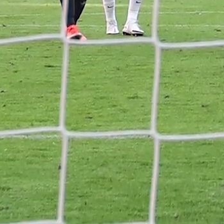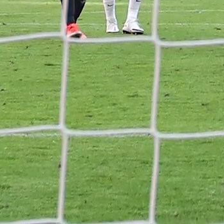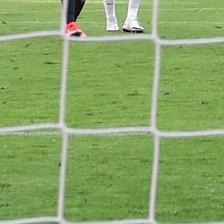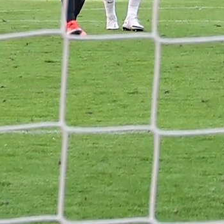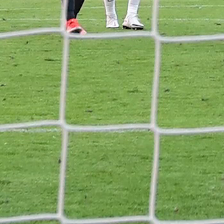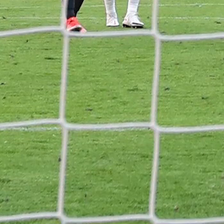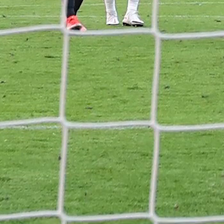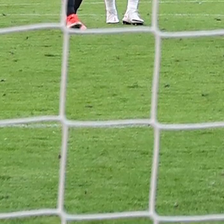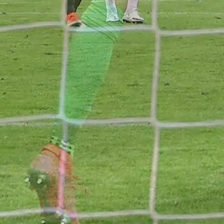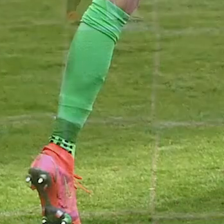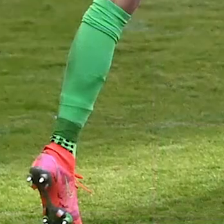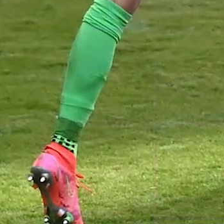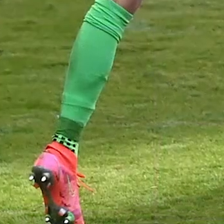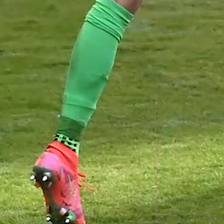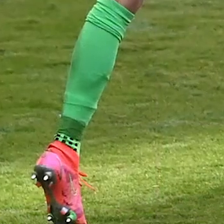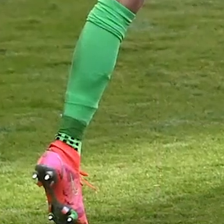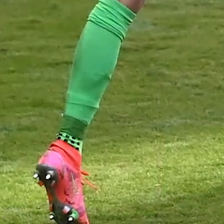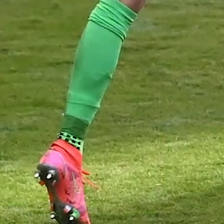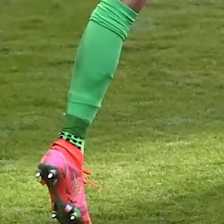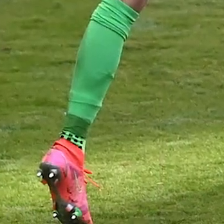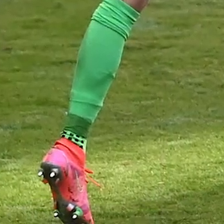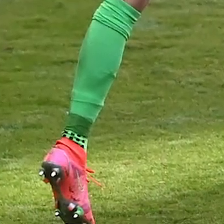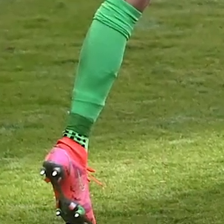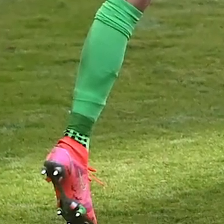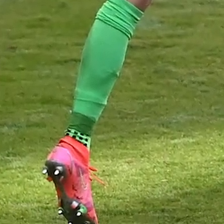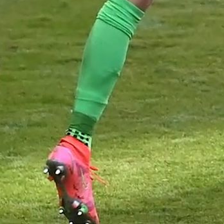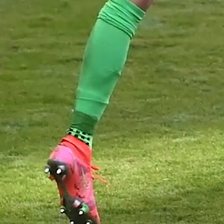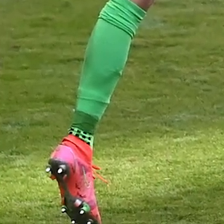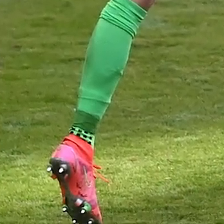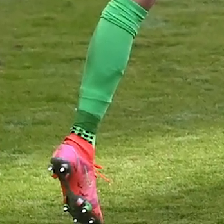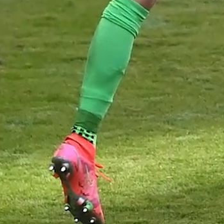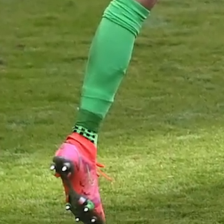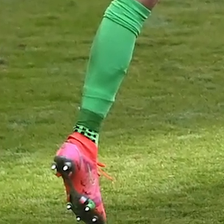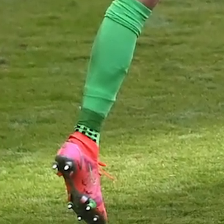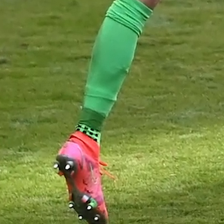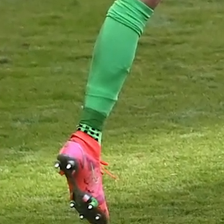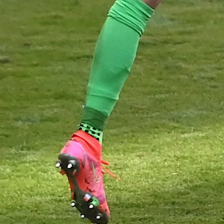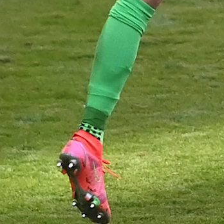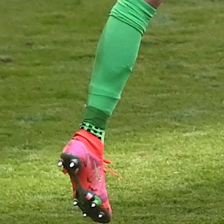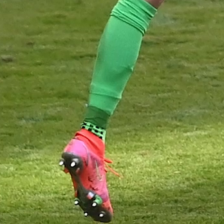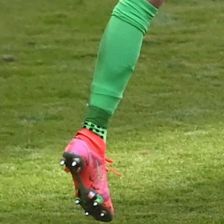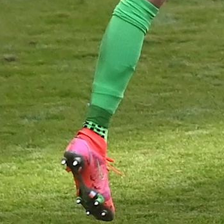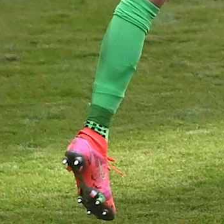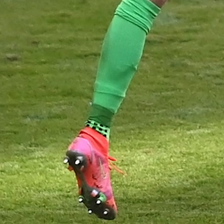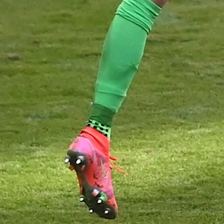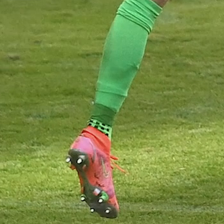pobije wcześniej. Dawałem radę, choć przegraliśmy mecz 5-2, nie ma z czego się cieszyć.